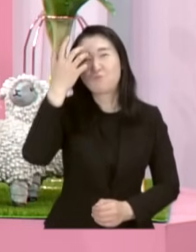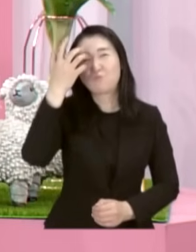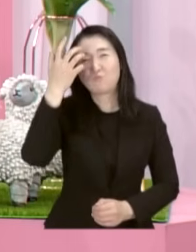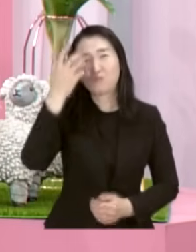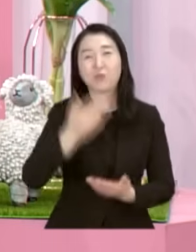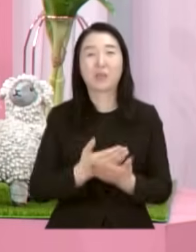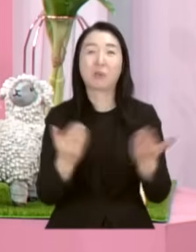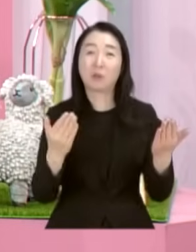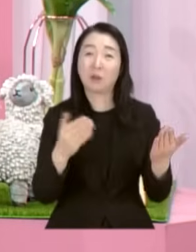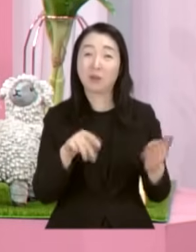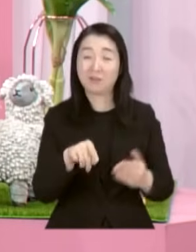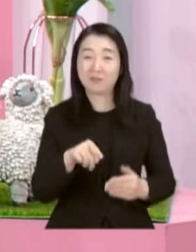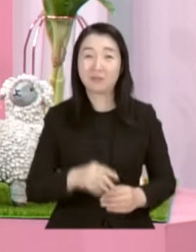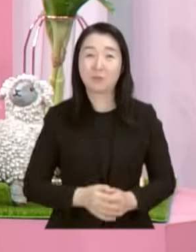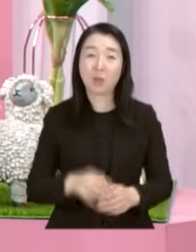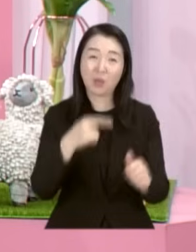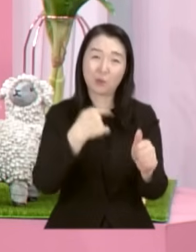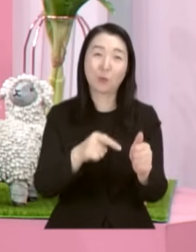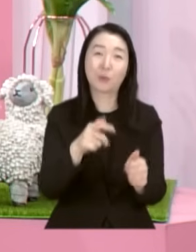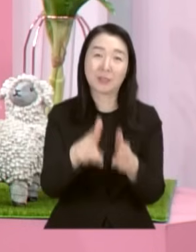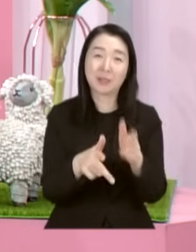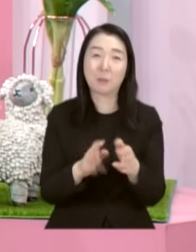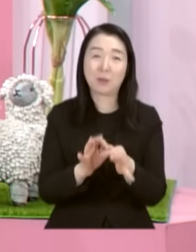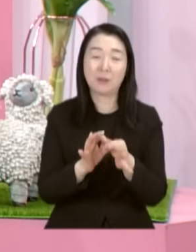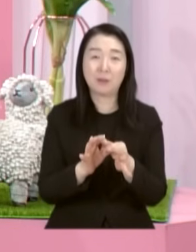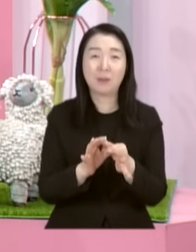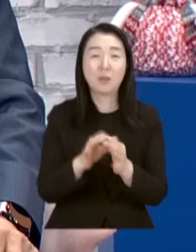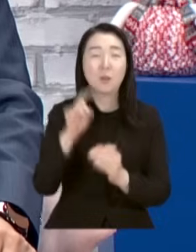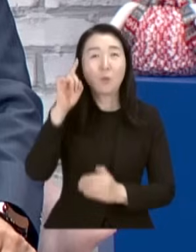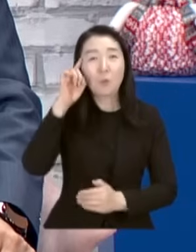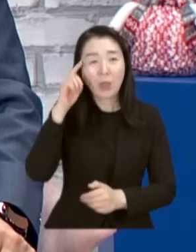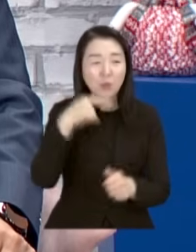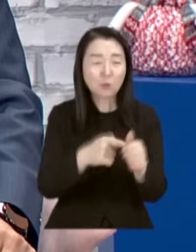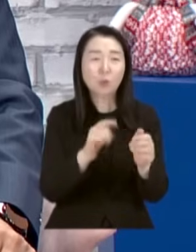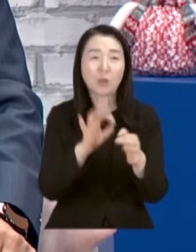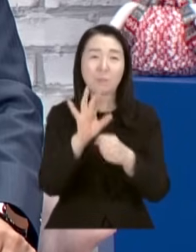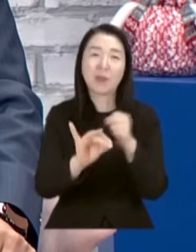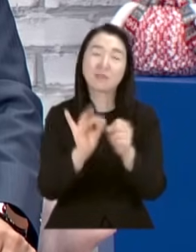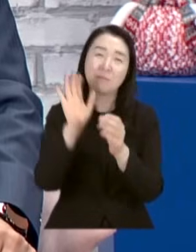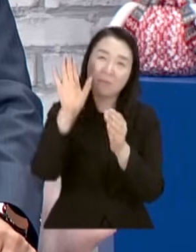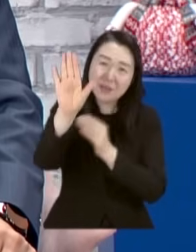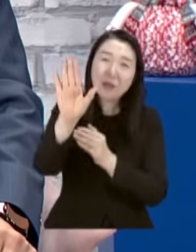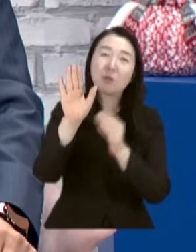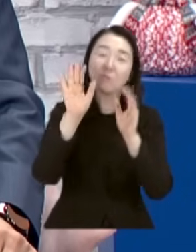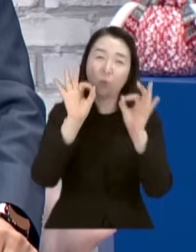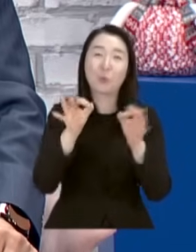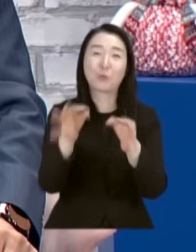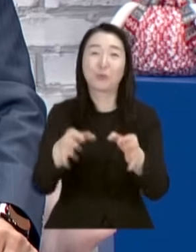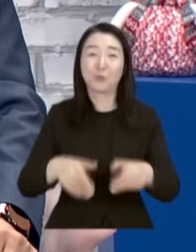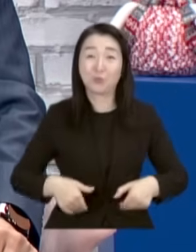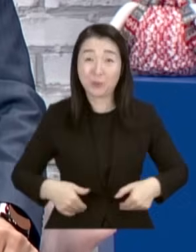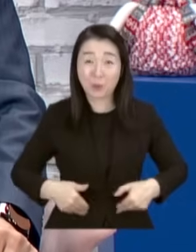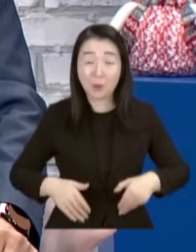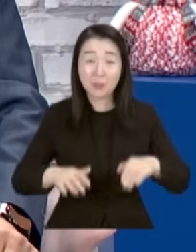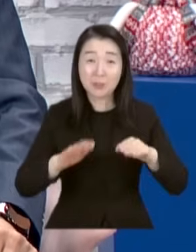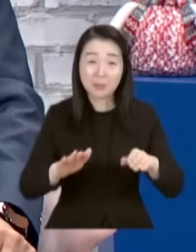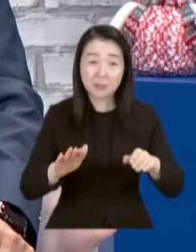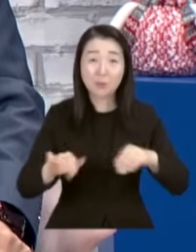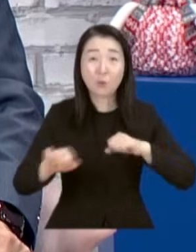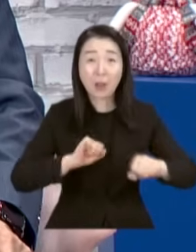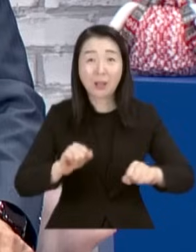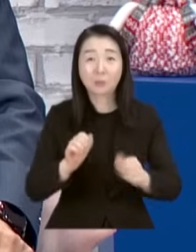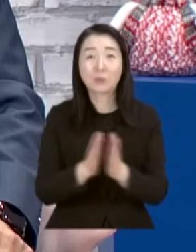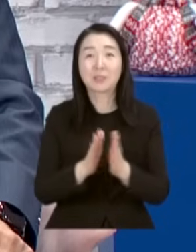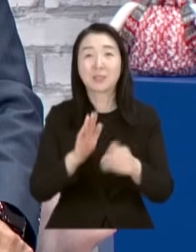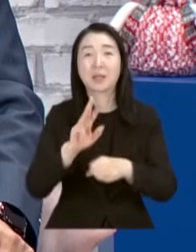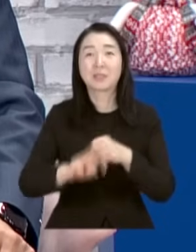꿈퍼예요. 꿈퍼. 교육 사업이죠. 네네. 이거는 뭐 저 100년을 내다봐야 되니까. 예. 자, 지금 무려 36년을 해오고.